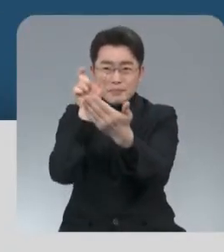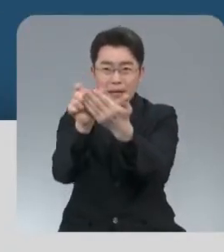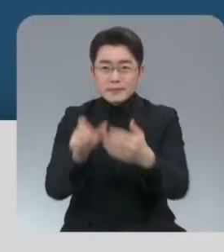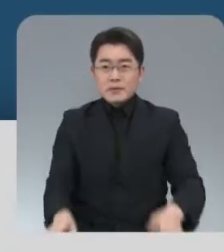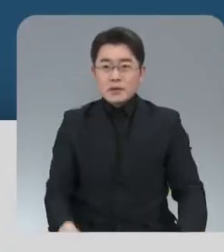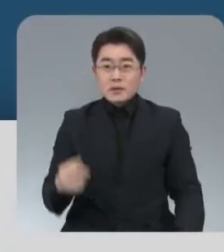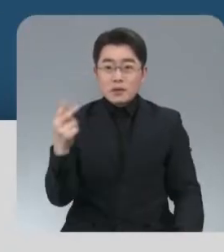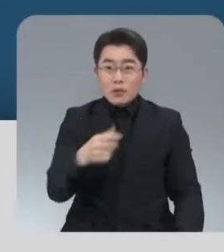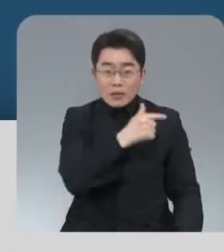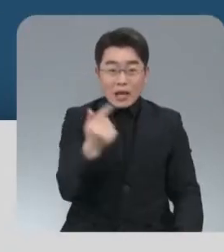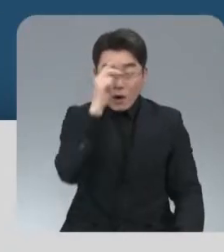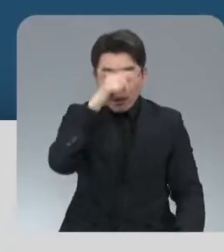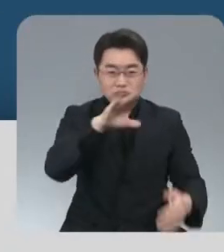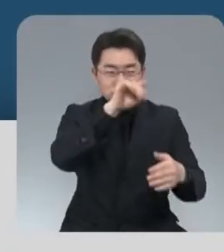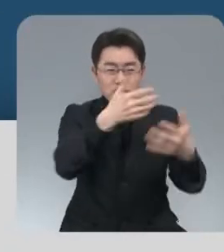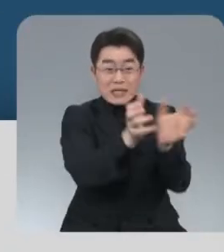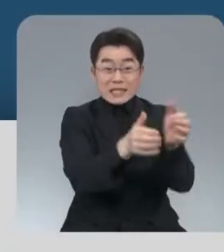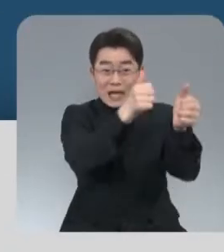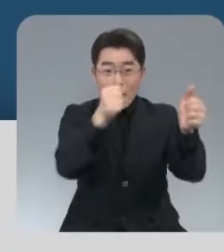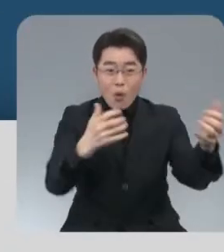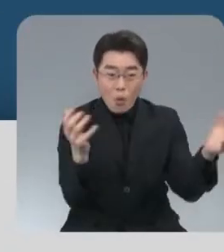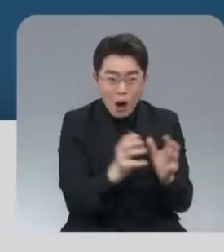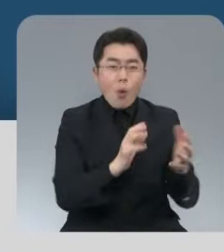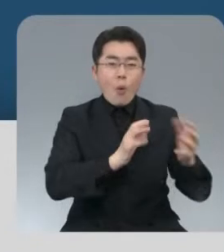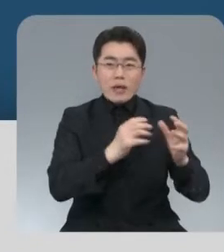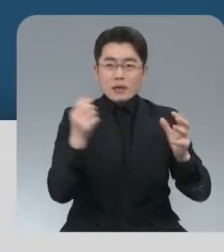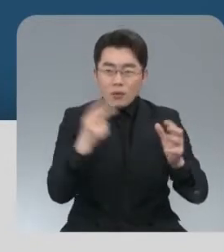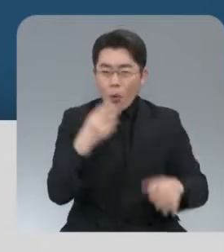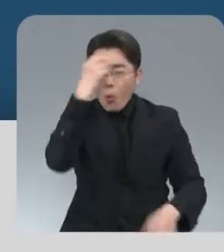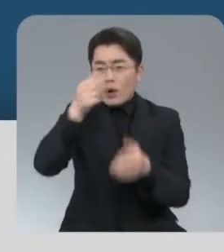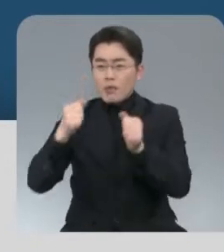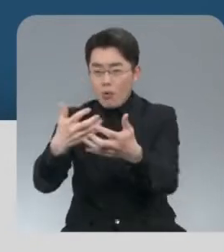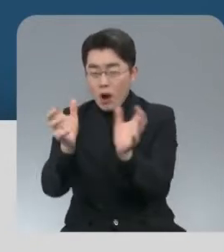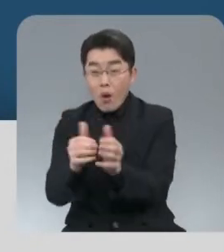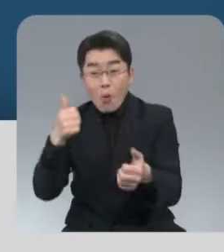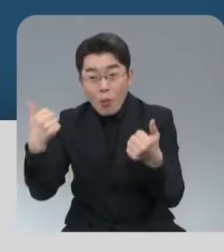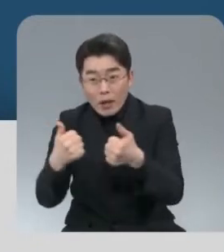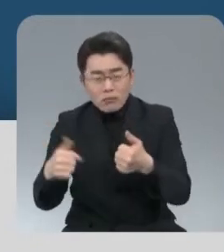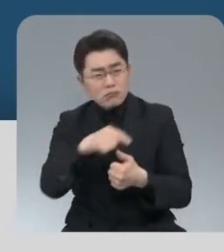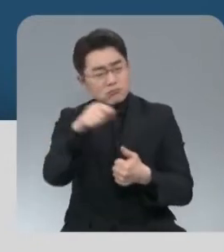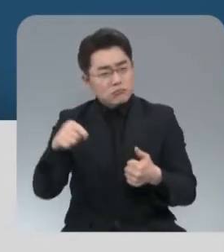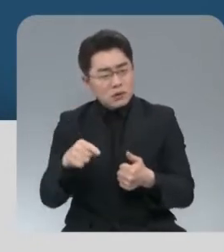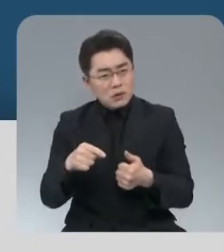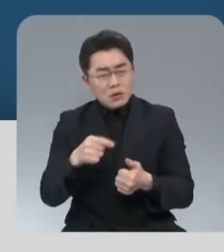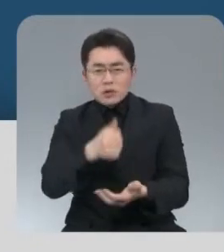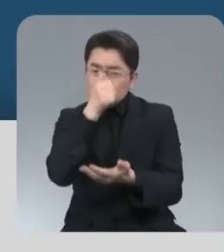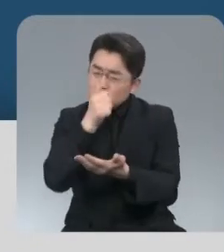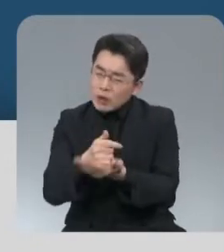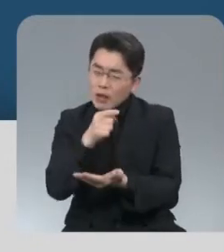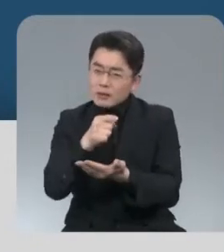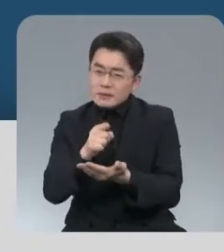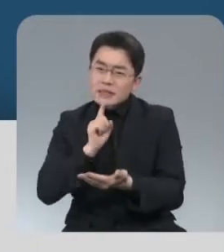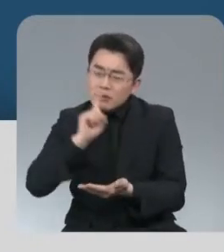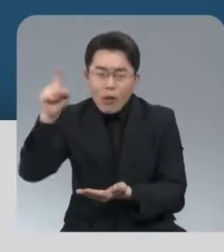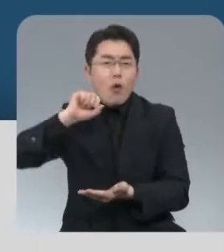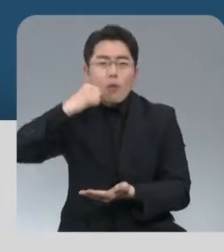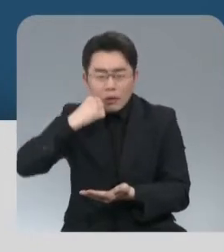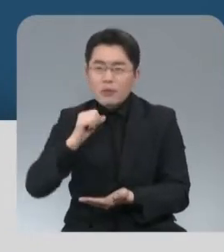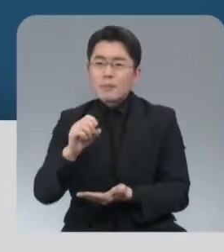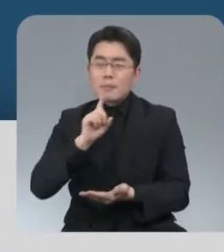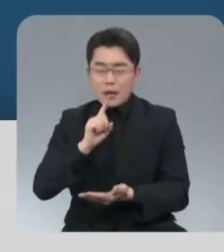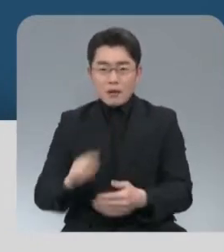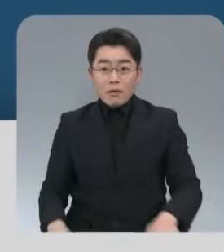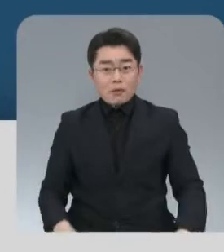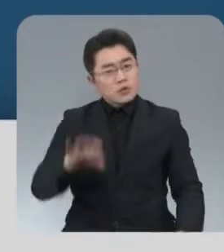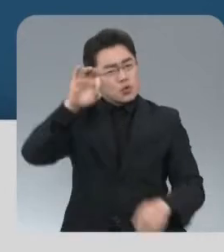부장과 전국 고검장 회의에서도 위증 혐의 등이 인정되기 어렵다 고 결론 난 점 등을 볼 때 윤후 부의 혐의를 인정하기